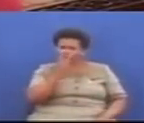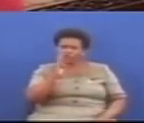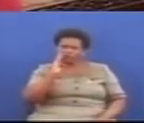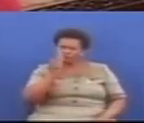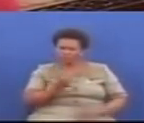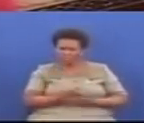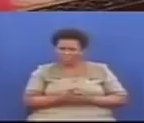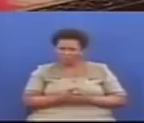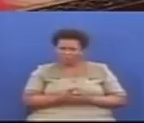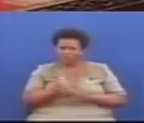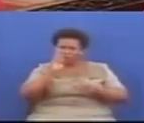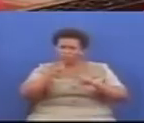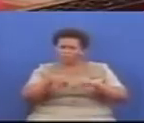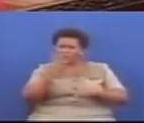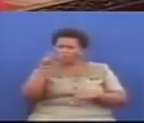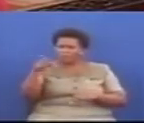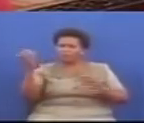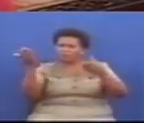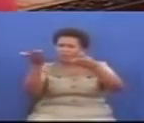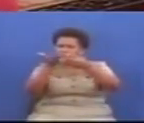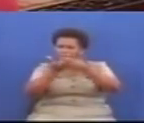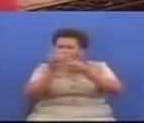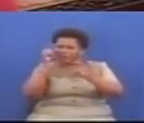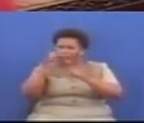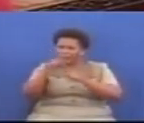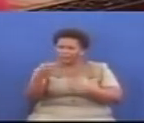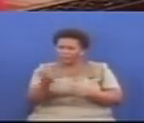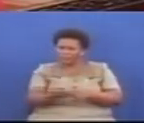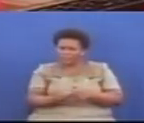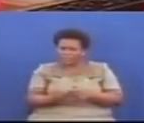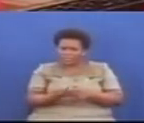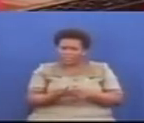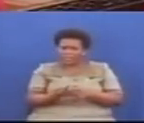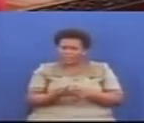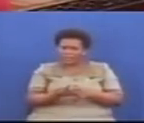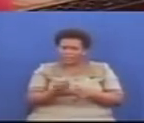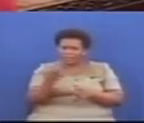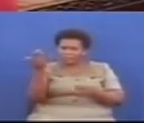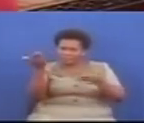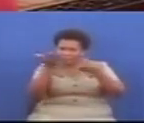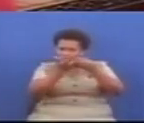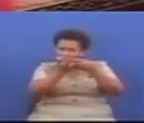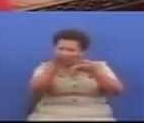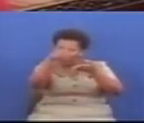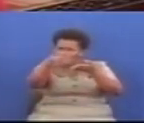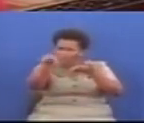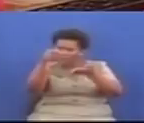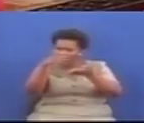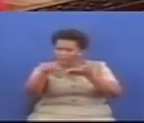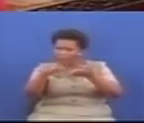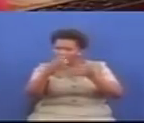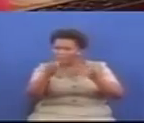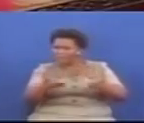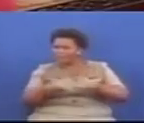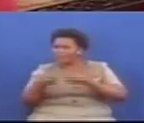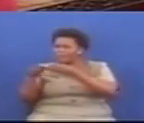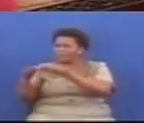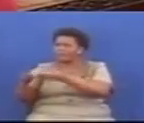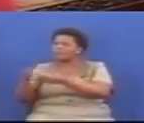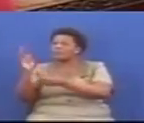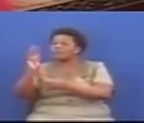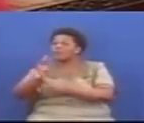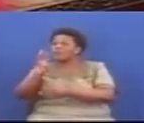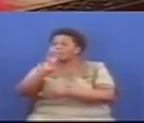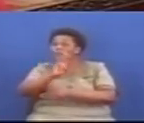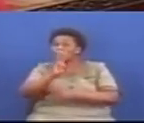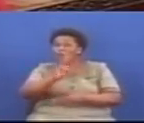watu wa insurance ili baadhi ya fedha inayotozwa na inayotozwa wanaolipa watu wa bodaboda iweze kwenda kwenye halmashauri